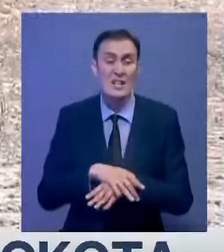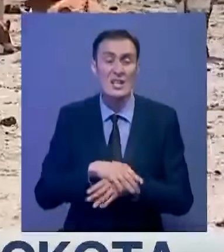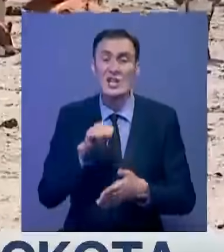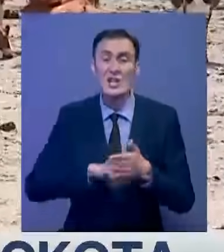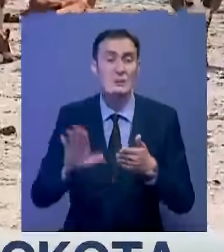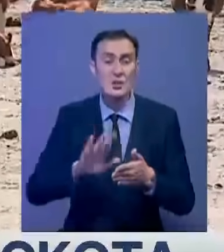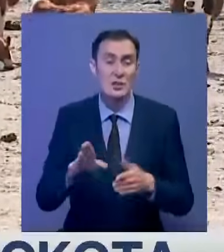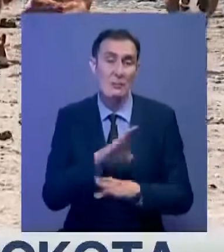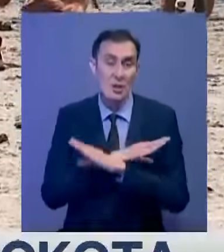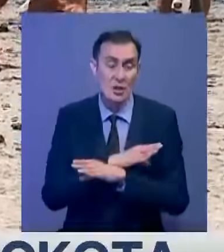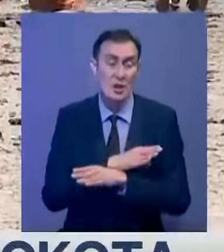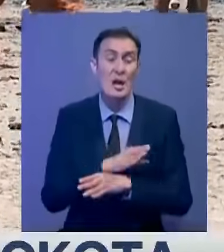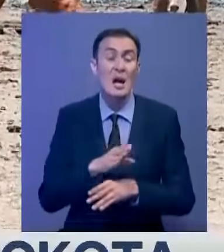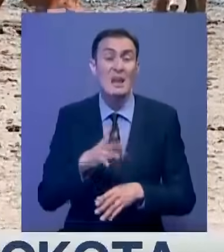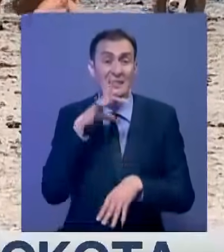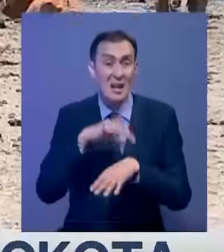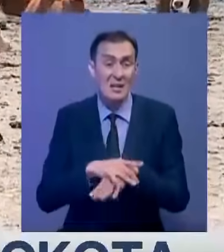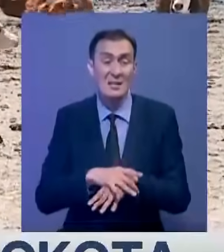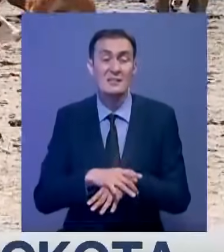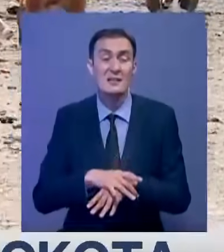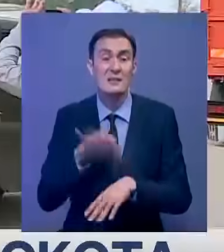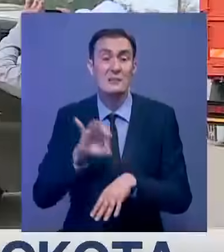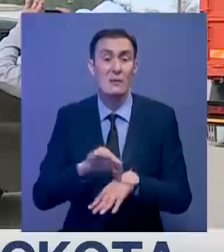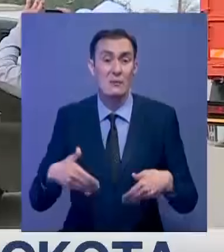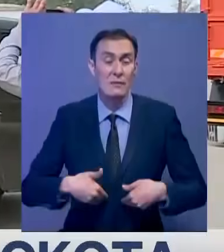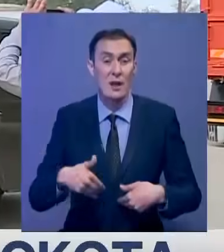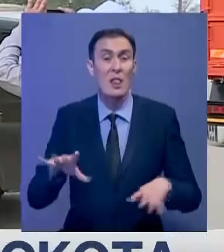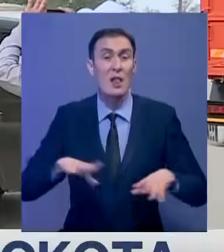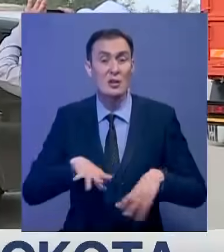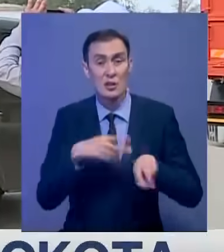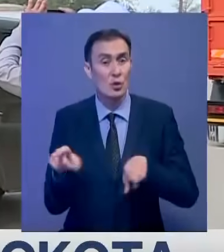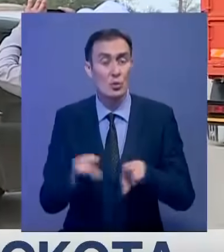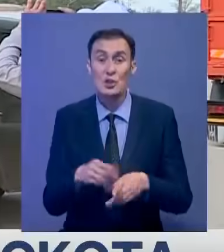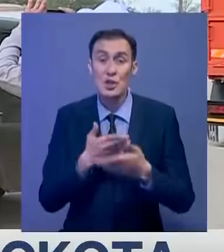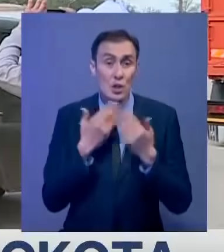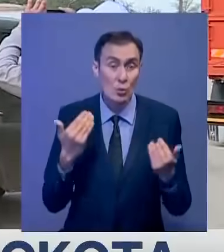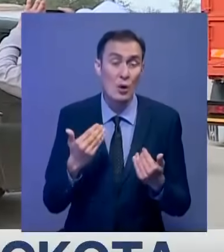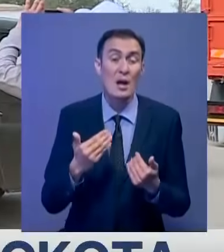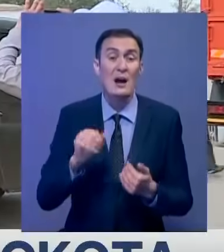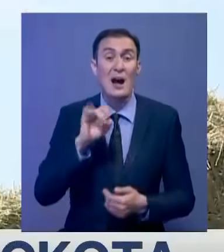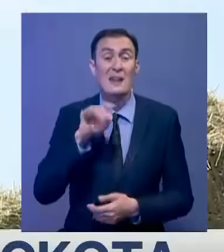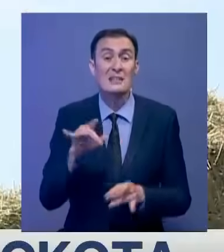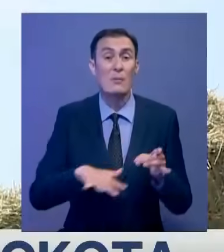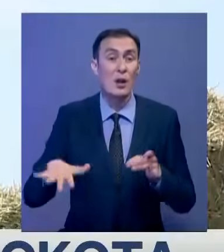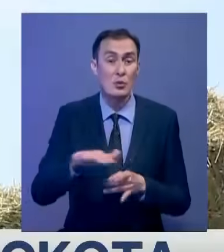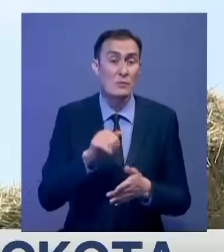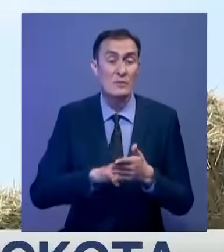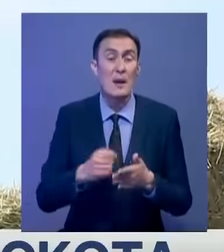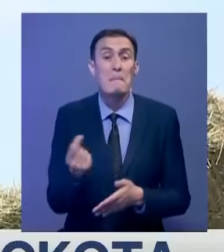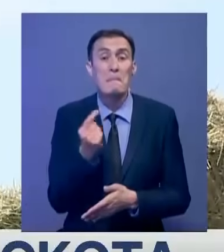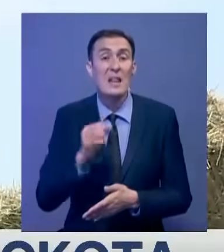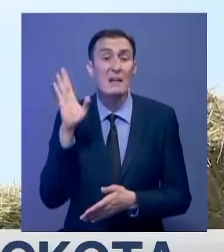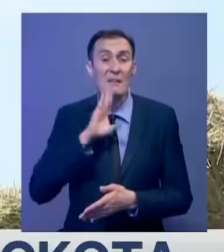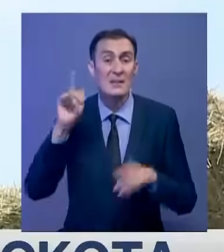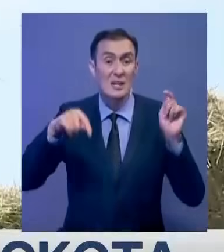является причиной падежа. Диагноз гастрофилез упавших лошадей также не подтвержден. Напомню, в Аральском районе из-за малого